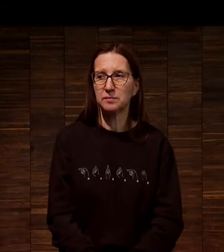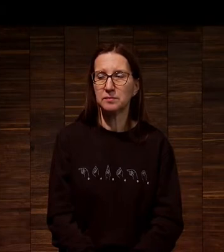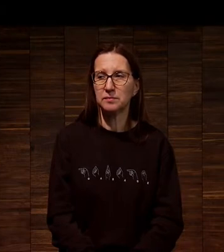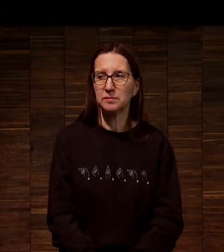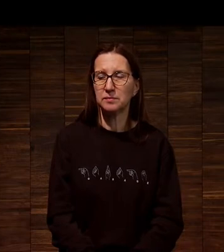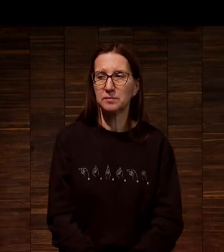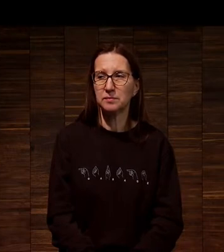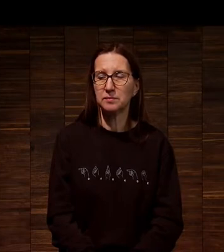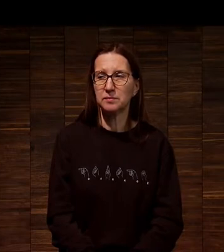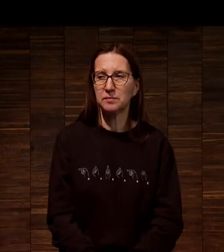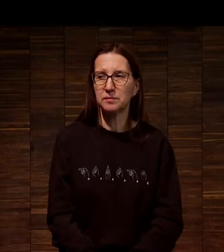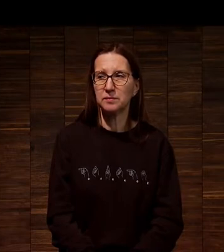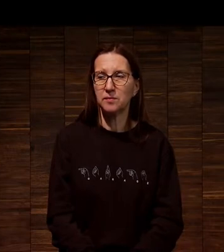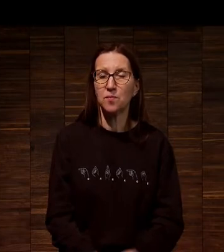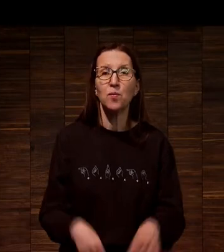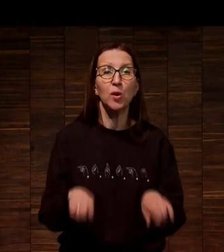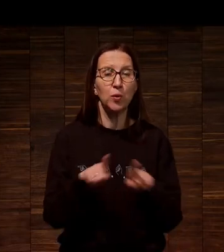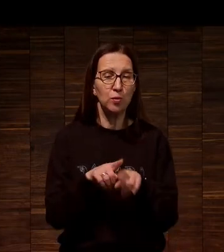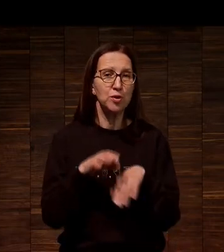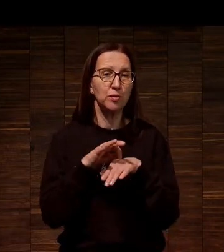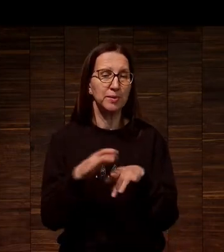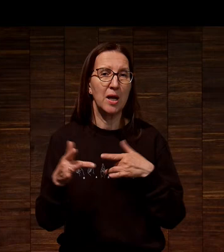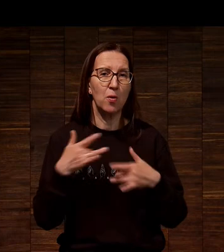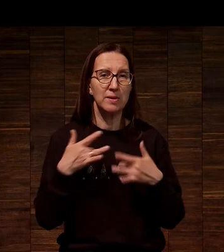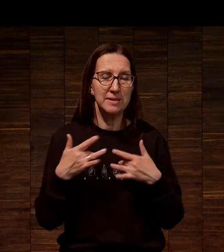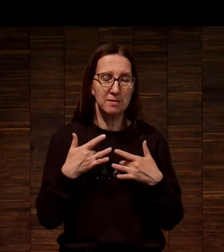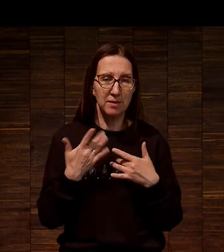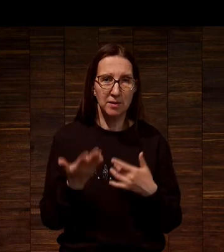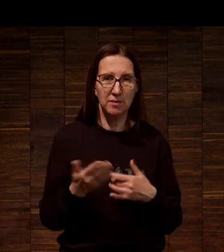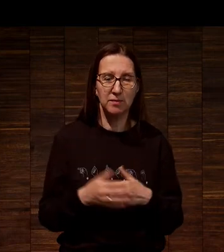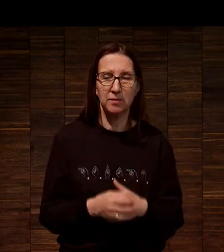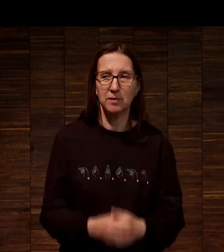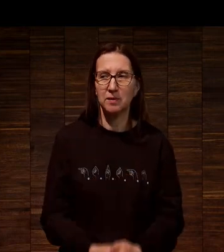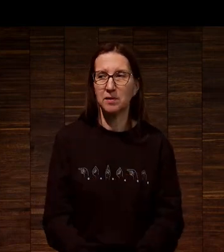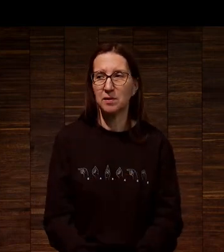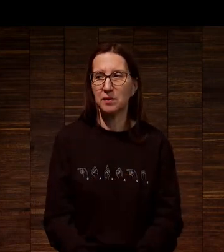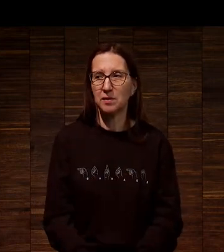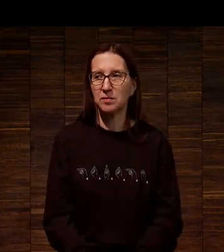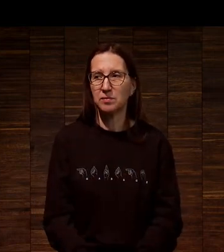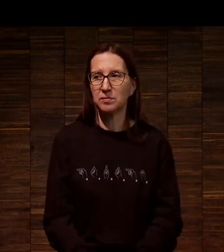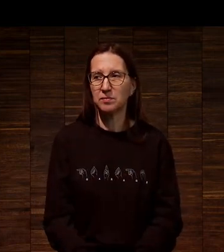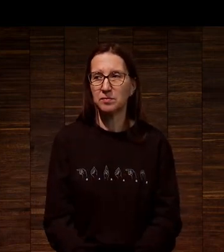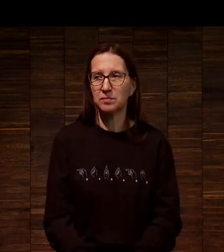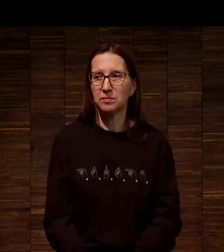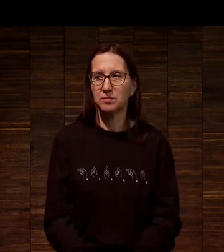третий? Да, они также устроили концерт вечером в воскресенье.